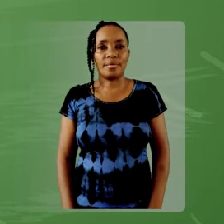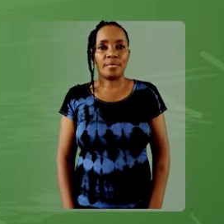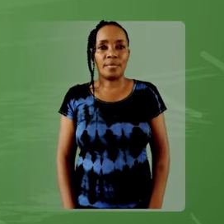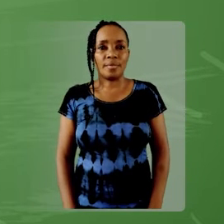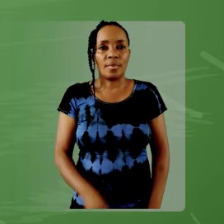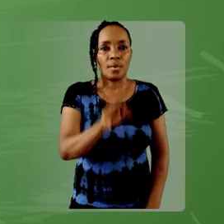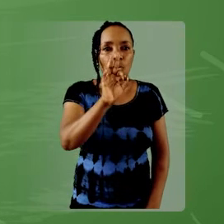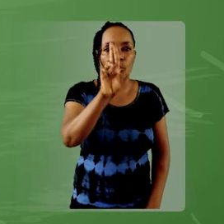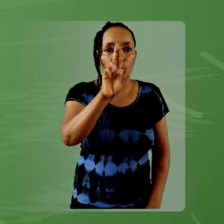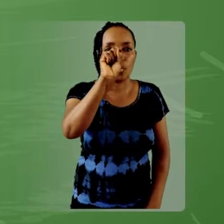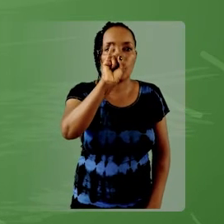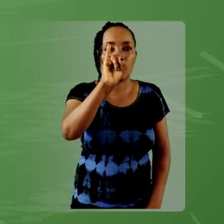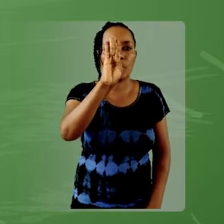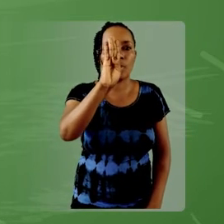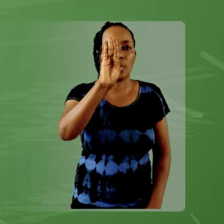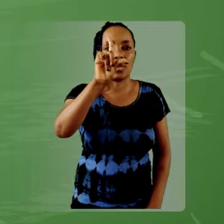des fusibles,